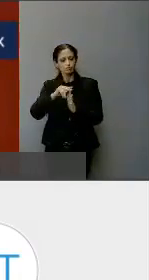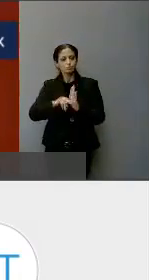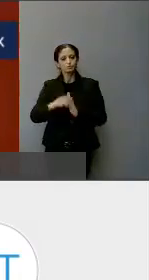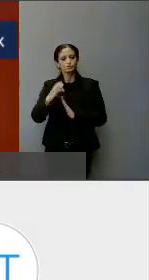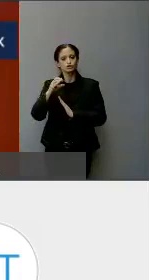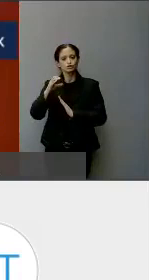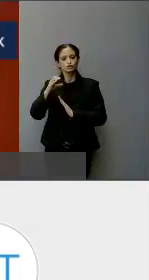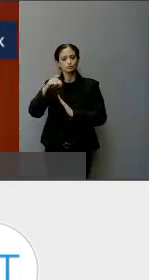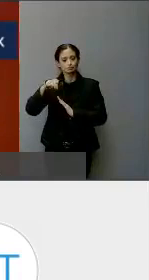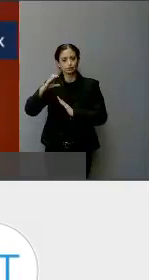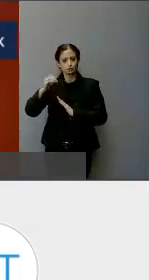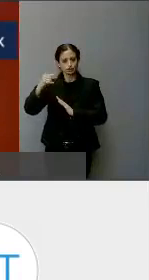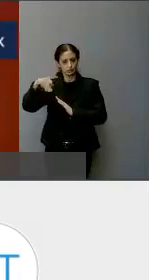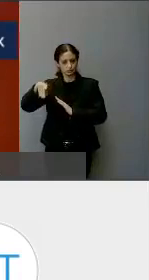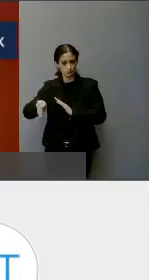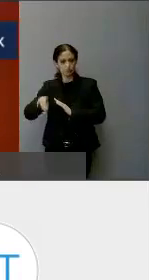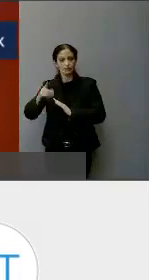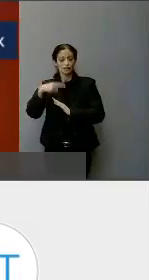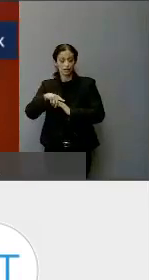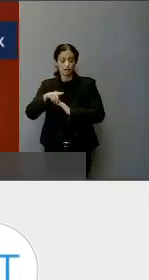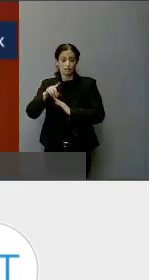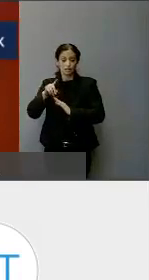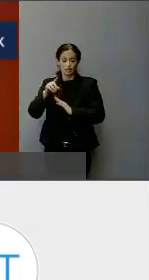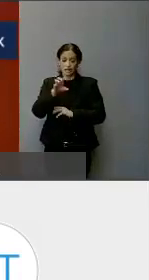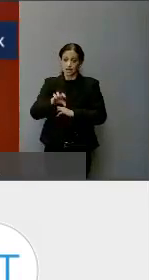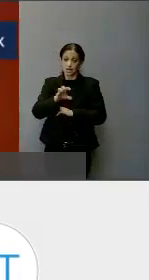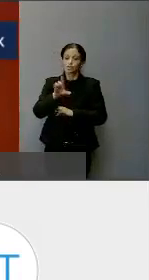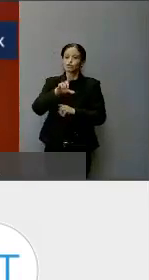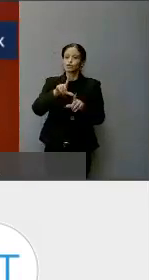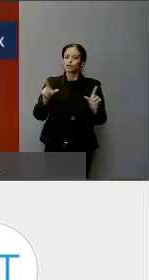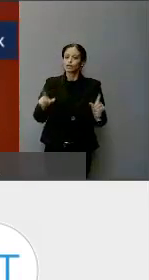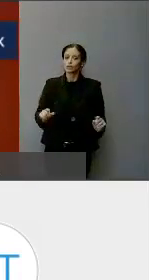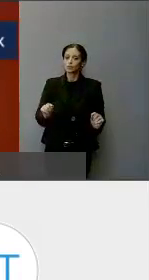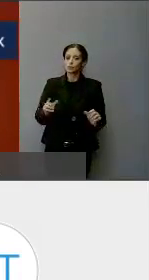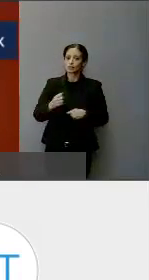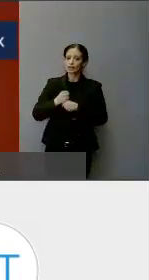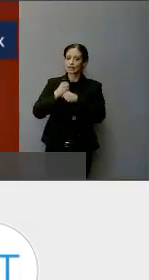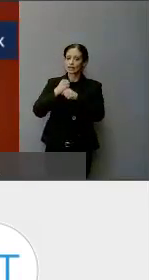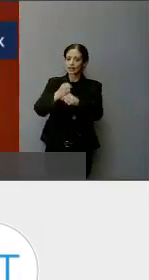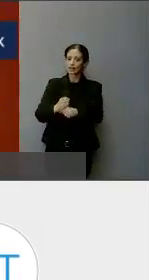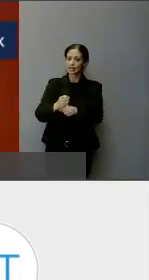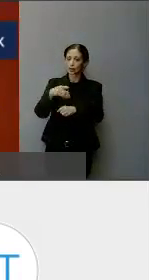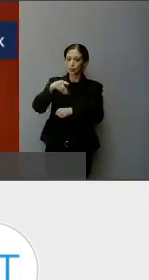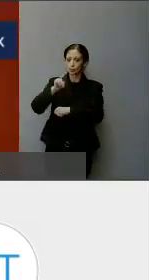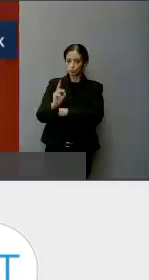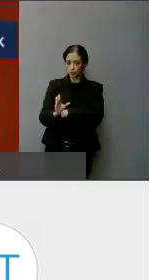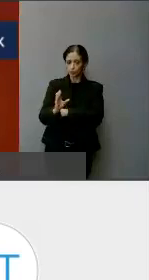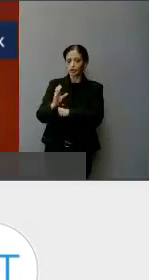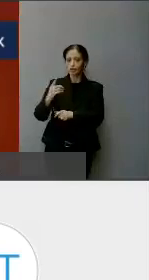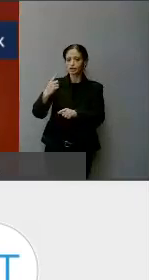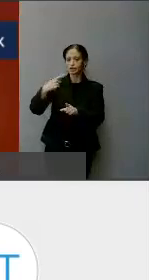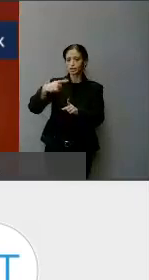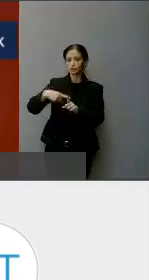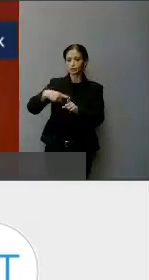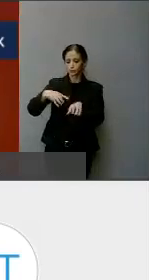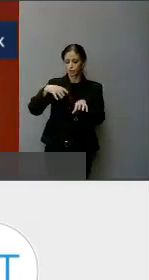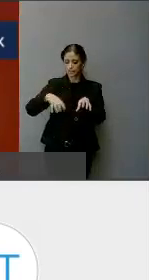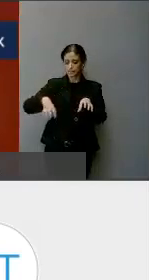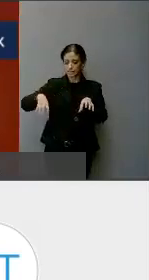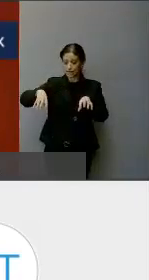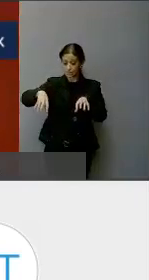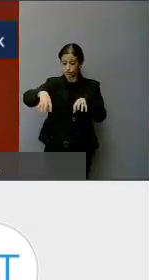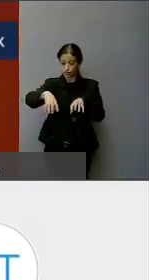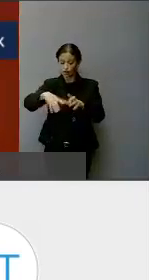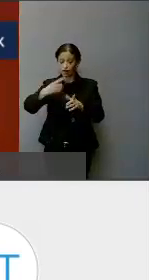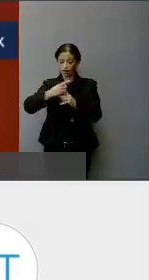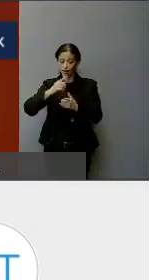dalla regione liguria con il carico di iniziative del puc con il relativo cambiamento delle destinazioni d'uso da agricolo a residenziale